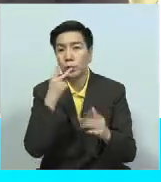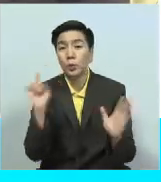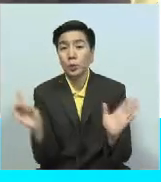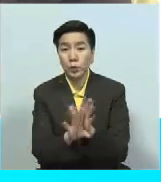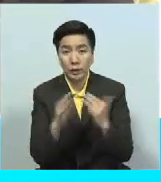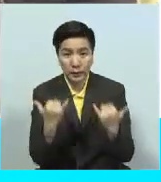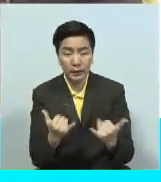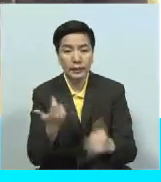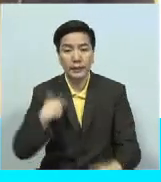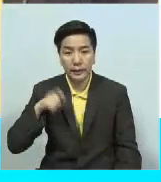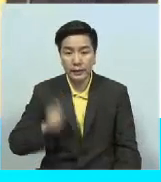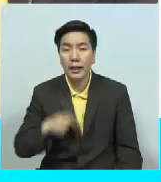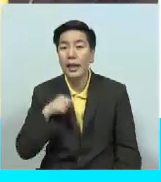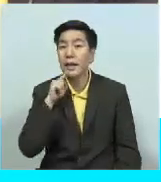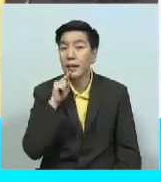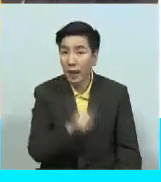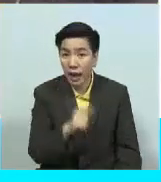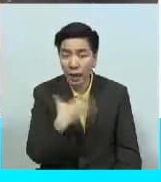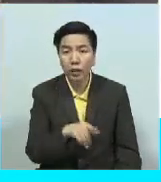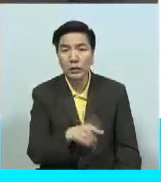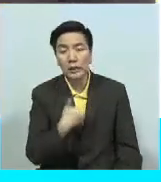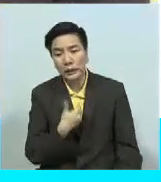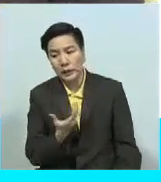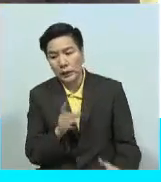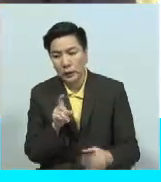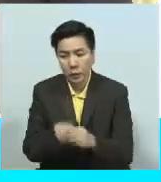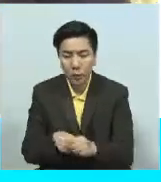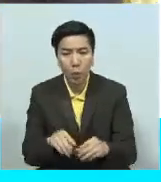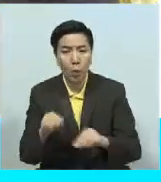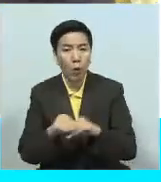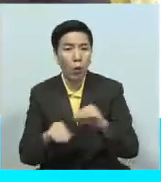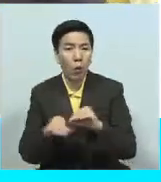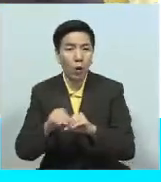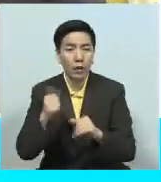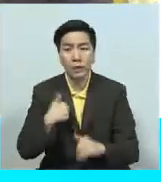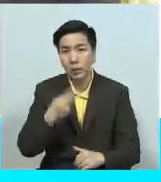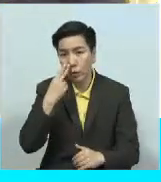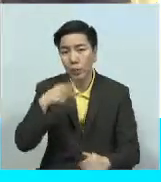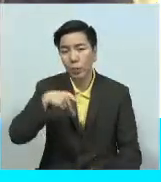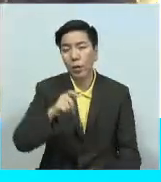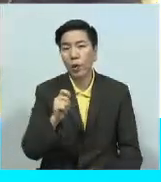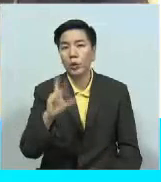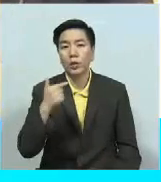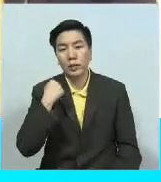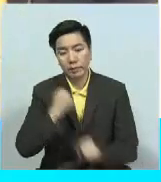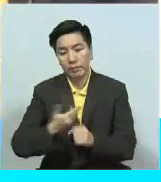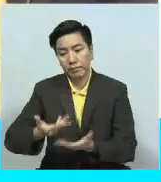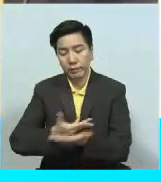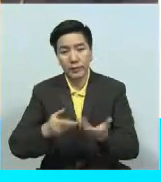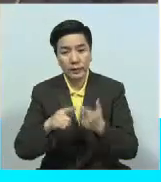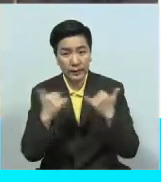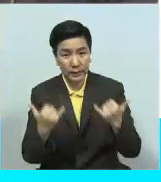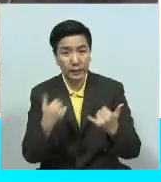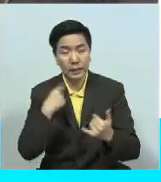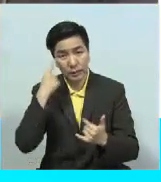แล้วศาลสั่งแล้วหรืออะไรแล้วเนี่ยเขาจะกลับเข้ามาร่วมโครงการอีกได้ไหมอันนี้ต้องไปอยู่ที่พชพิจารณาซึ่งจ